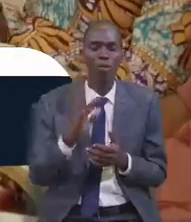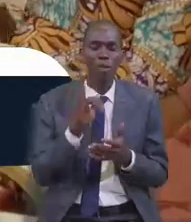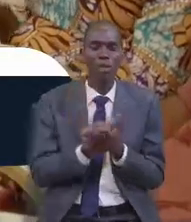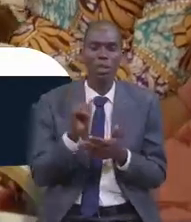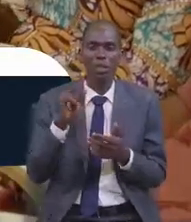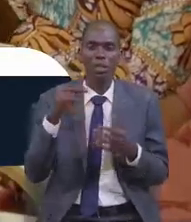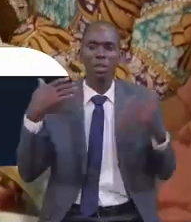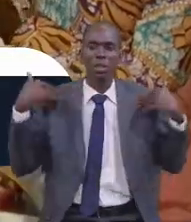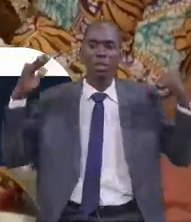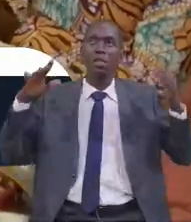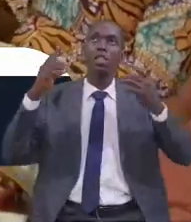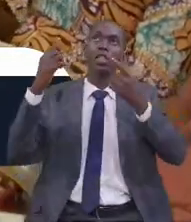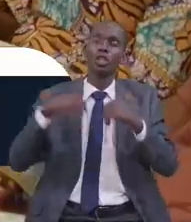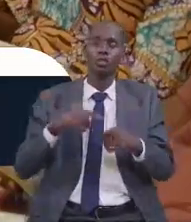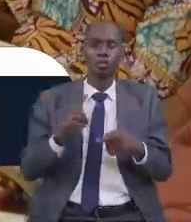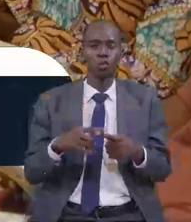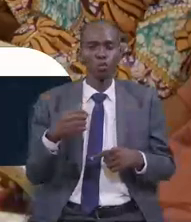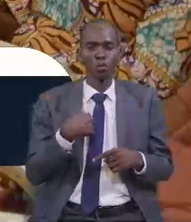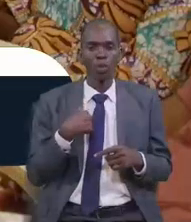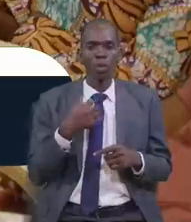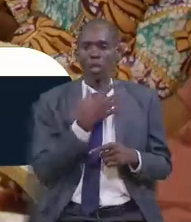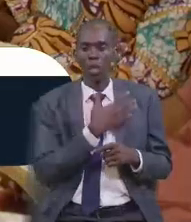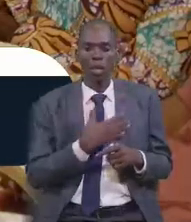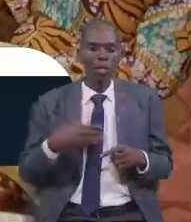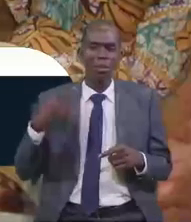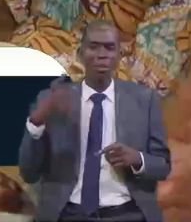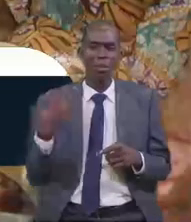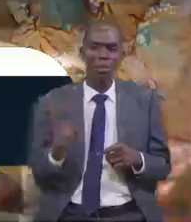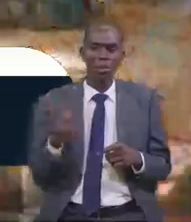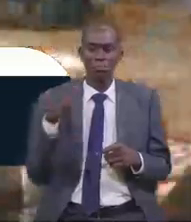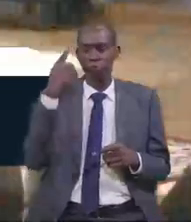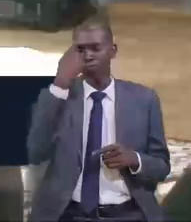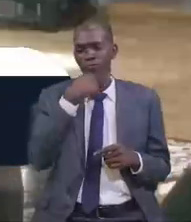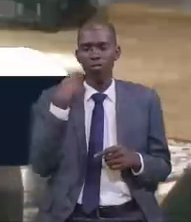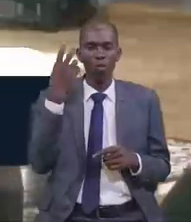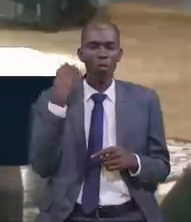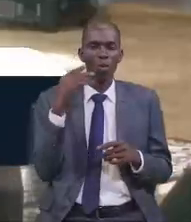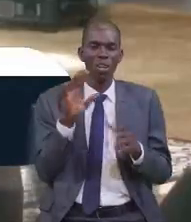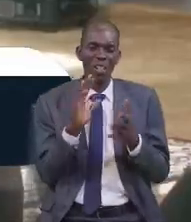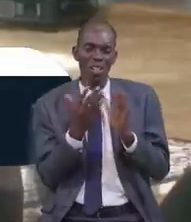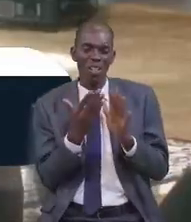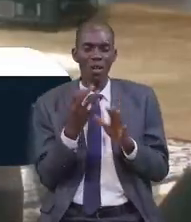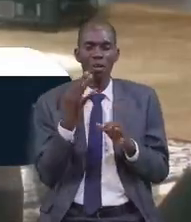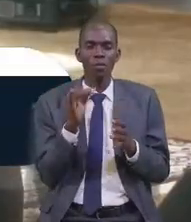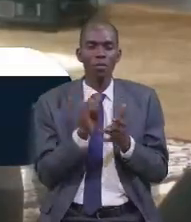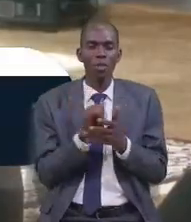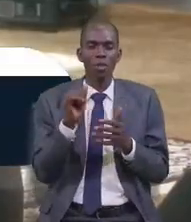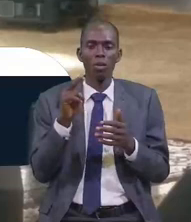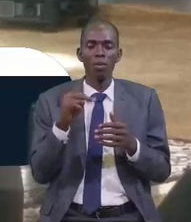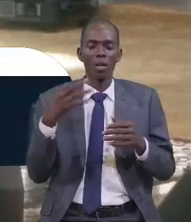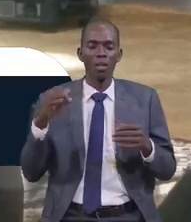moi. Et il avait l'aspect d'un ange de Dieu. Un aspect redoutable.